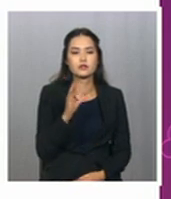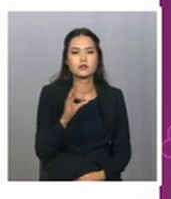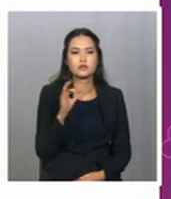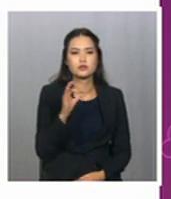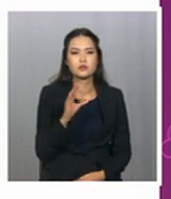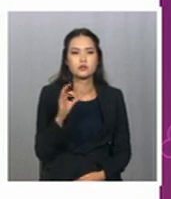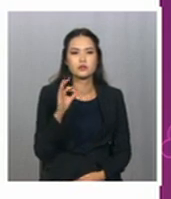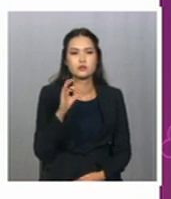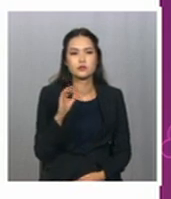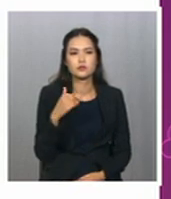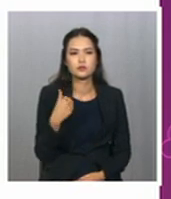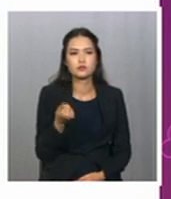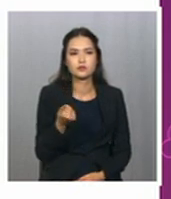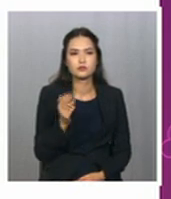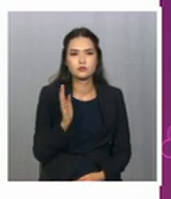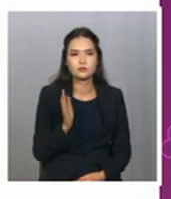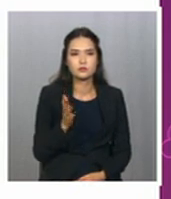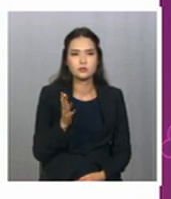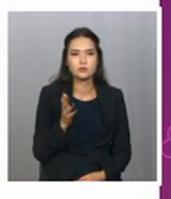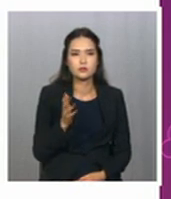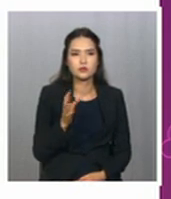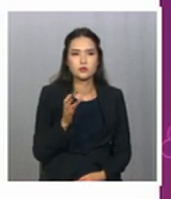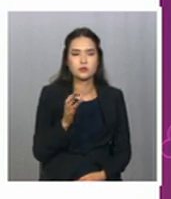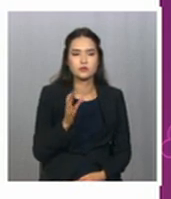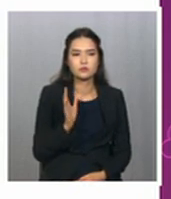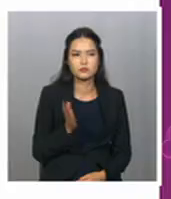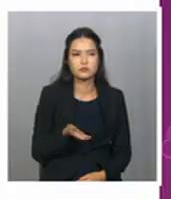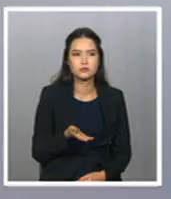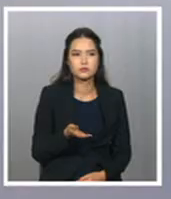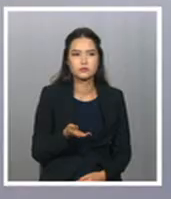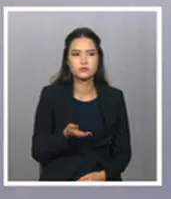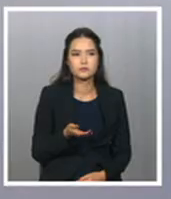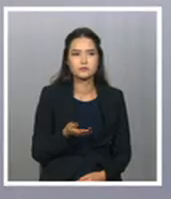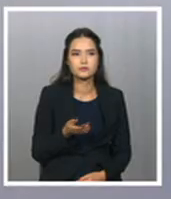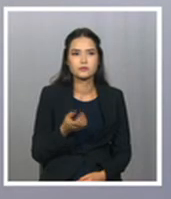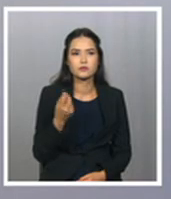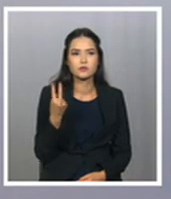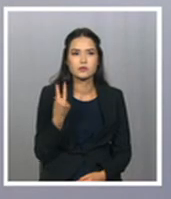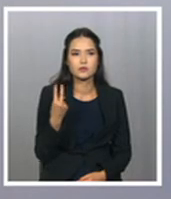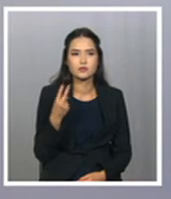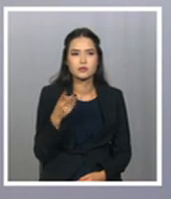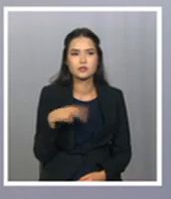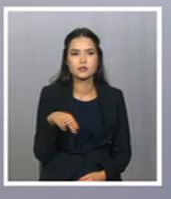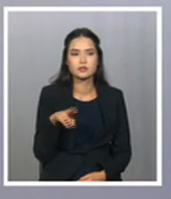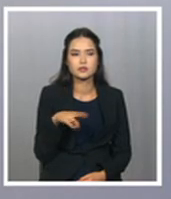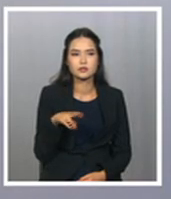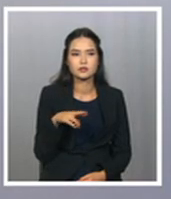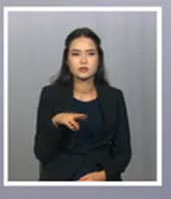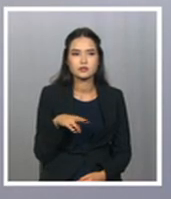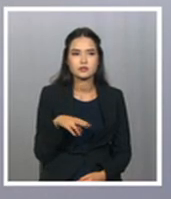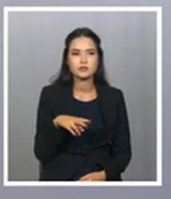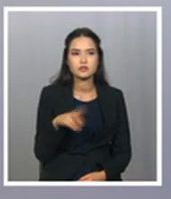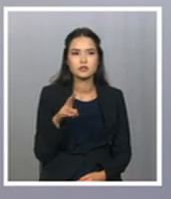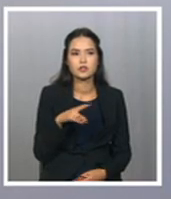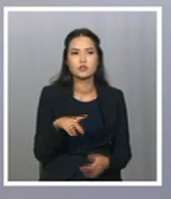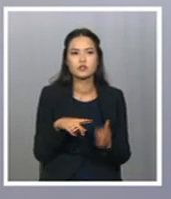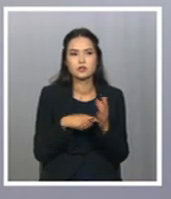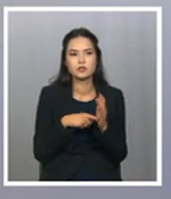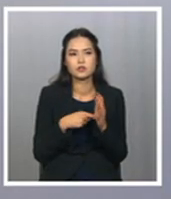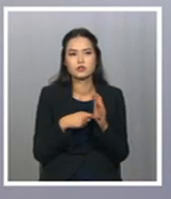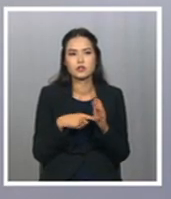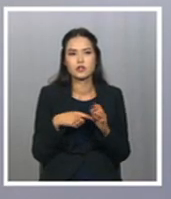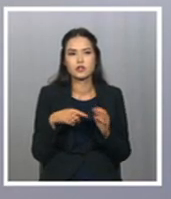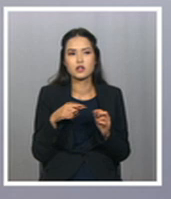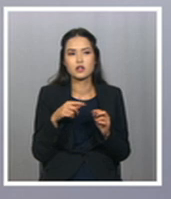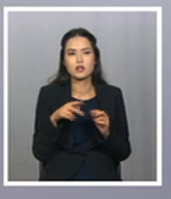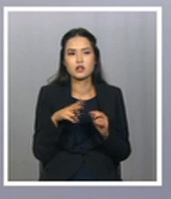әрине бұл координаттары 0, 0, 0-ге тең. Ал енді келесі бізде Д нүктесі. Бұл OX